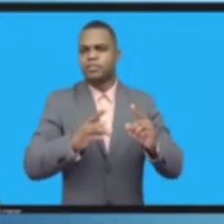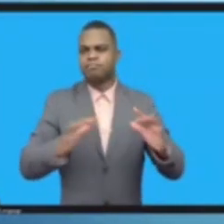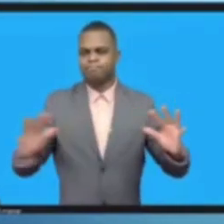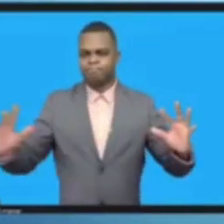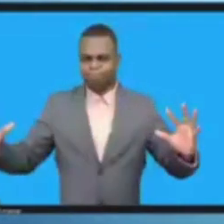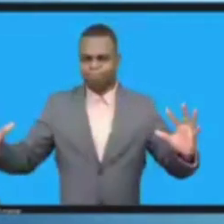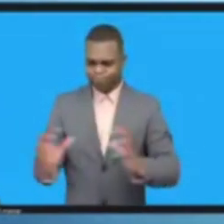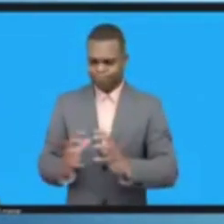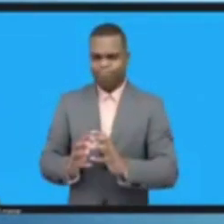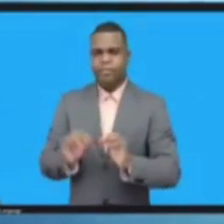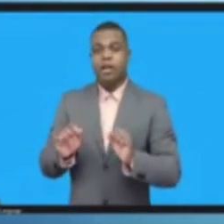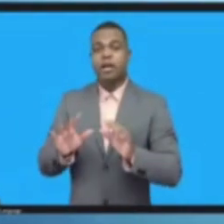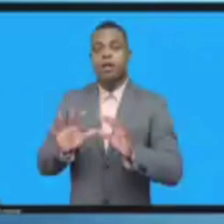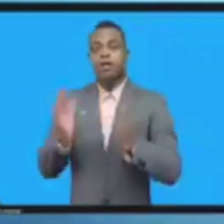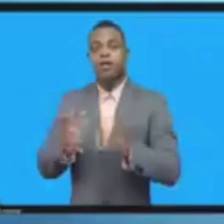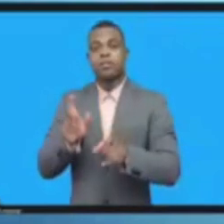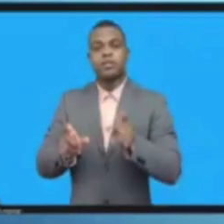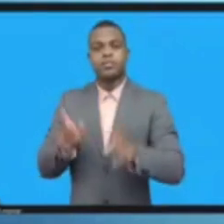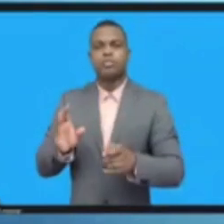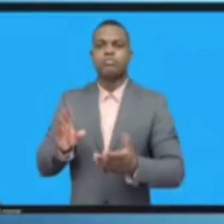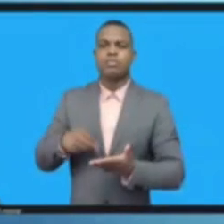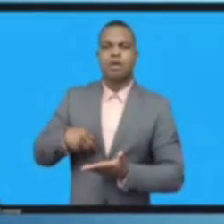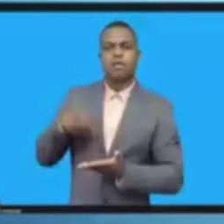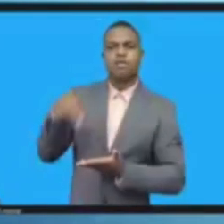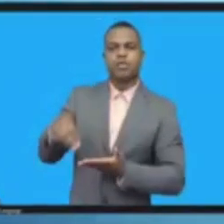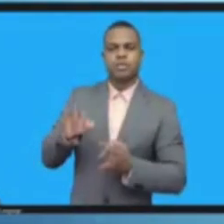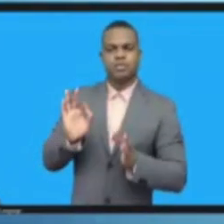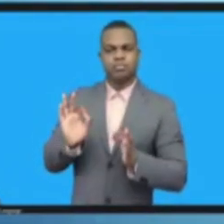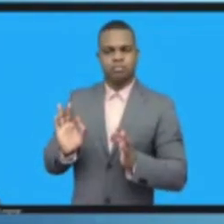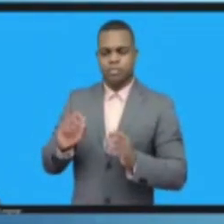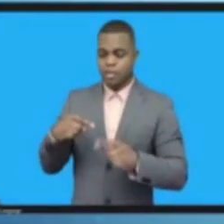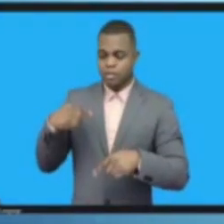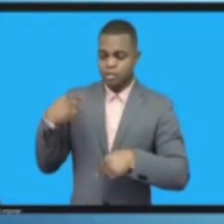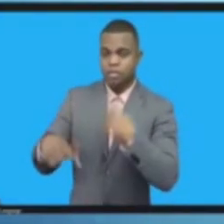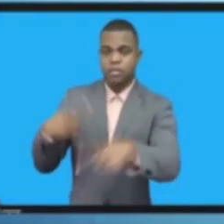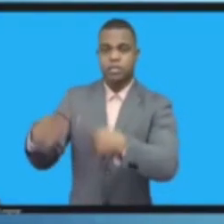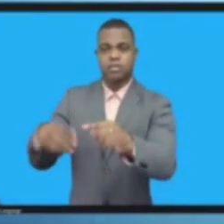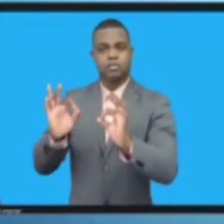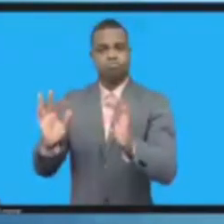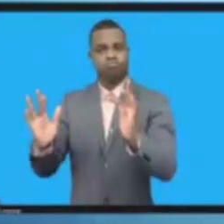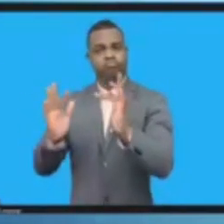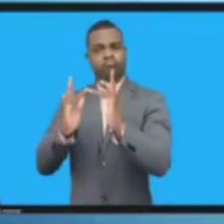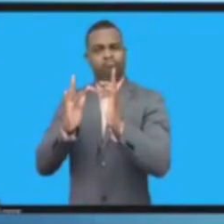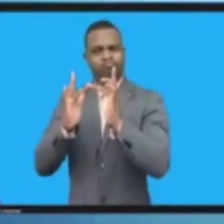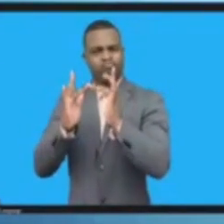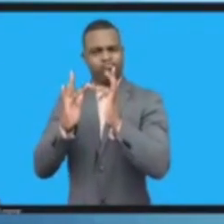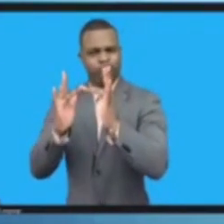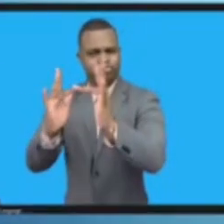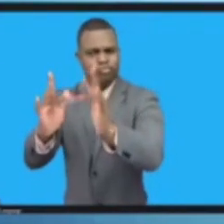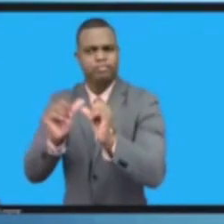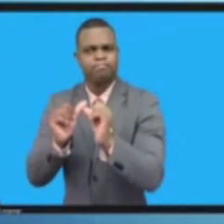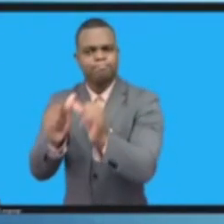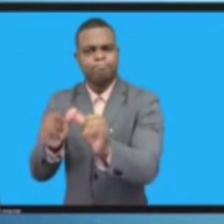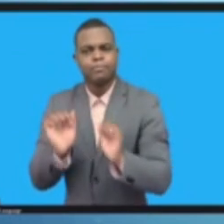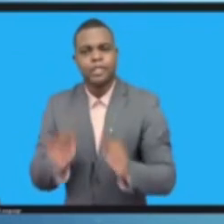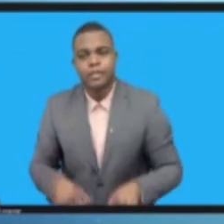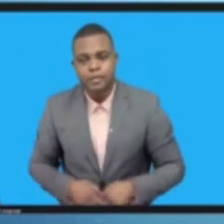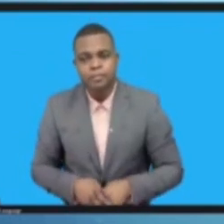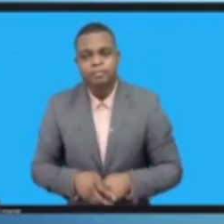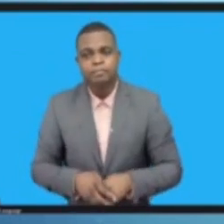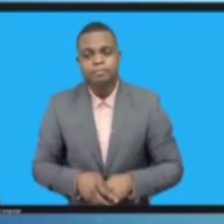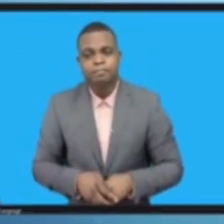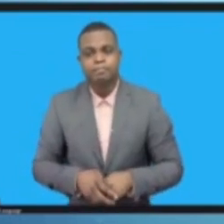un pacte mondial pour une vision de prospérité commune. Mesdames et messieurs, combien d'entre vous étaient présents